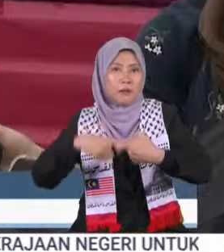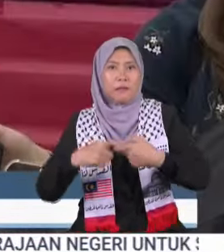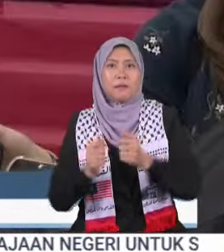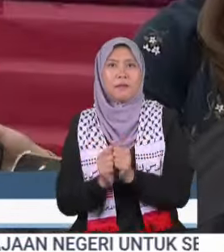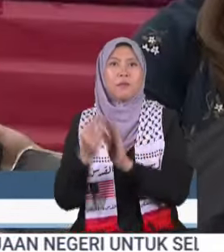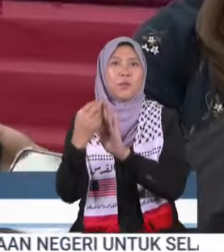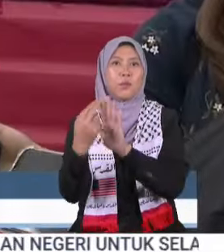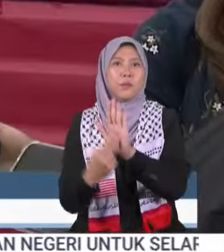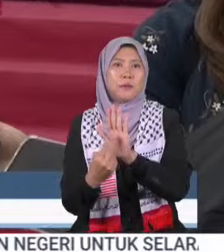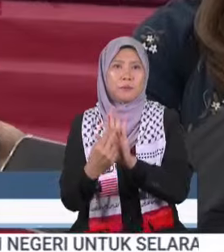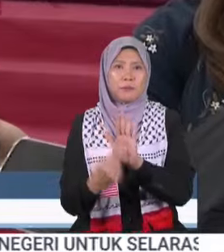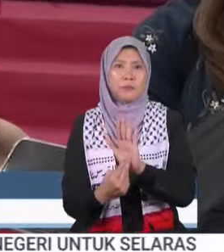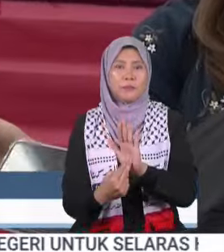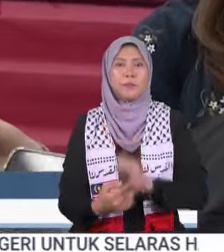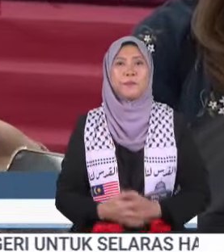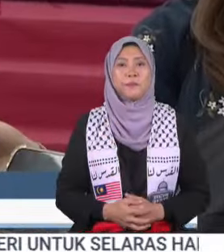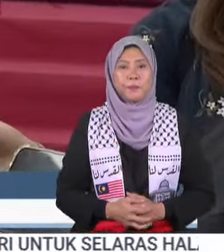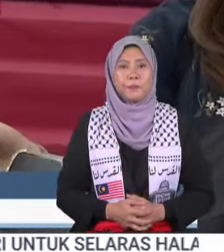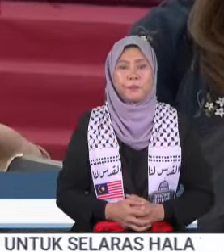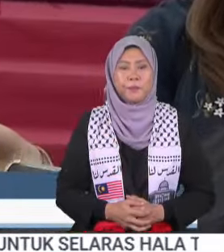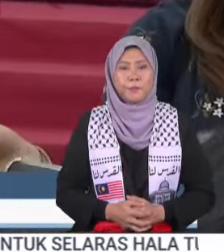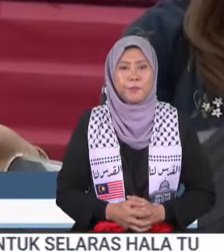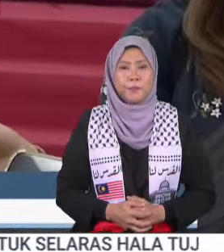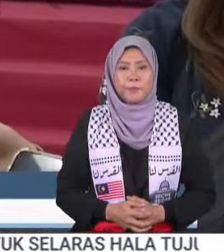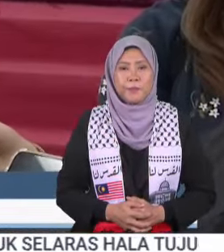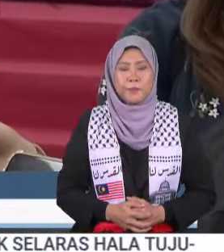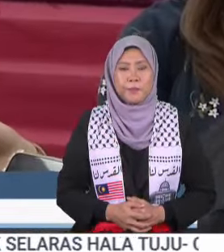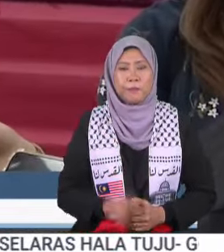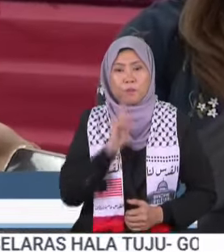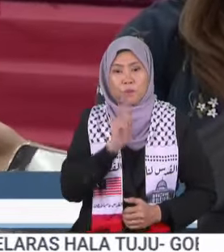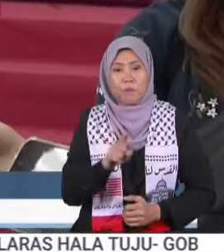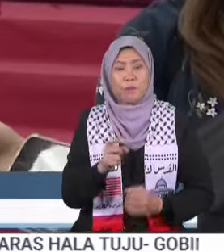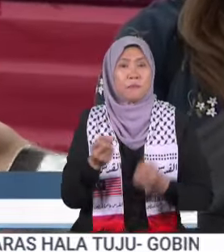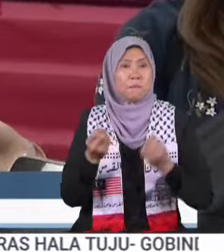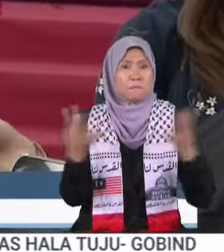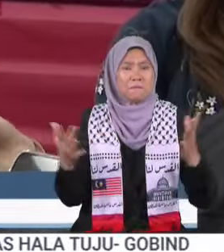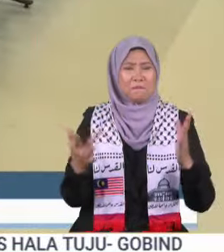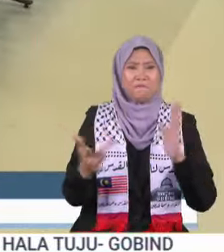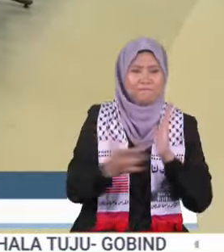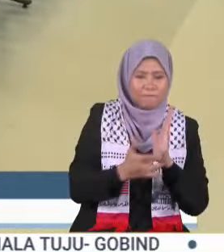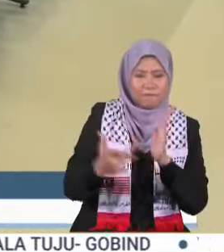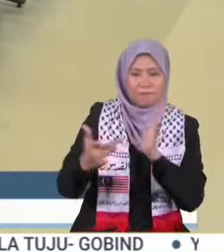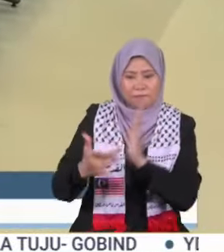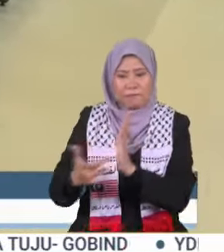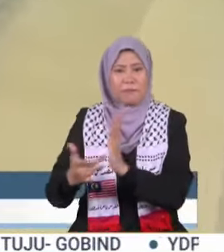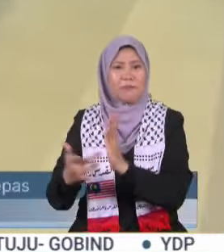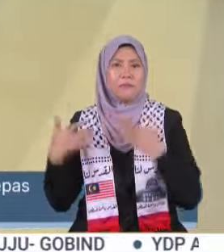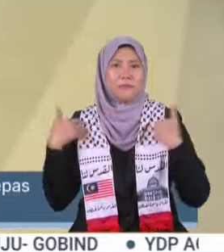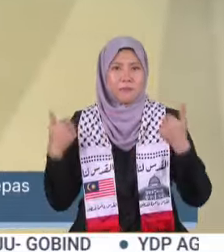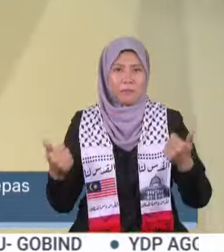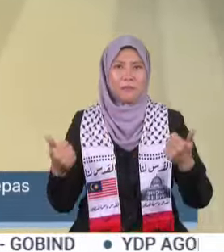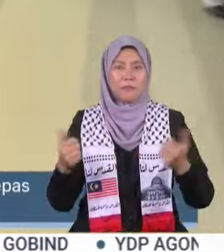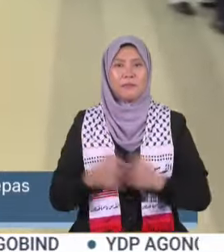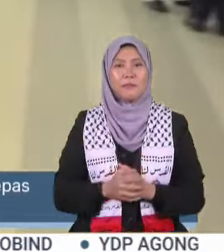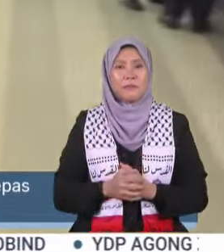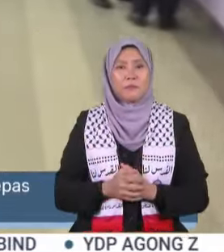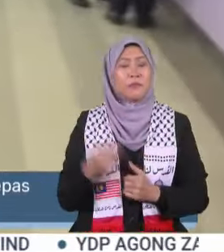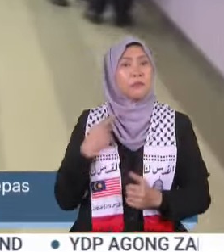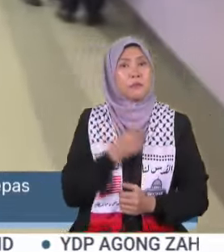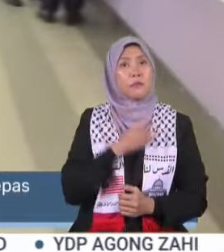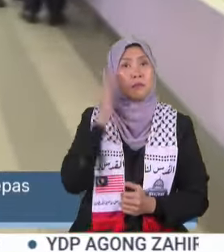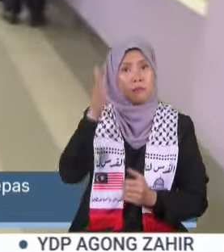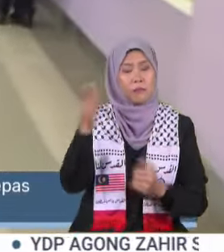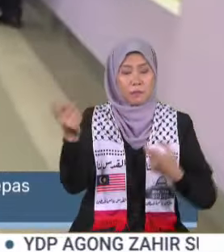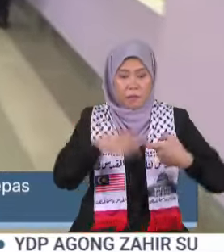perundangan Prime Minister Premier are technical you know we look at